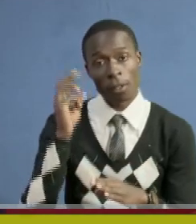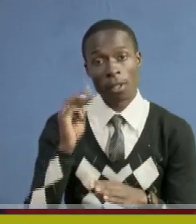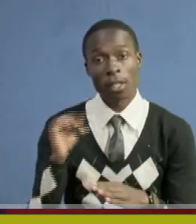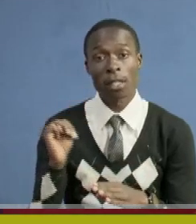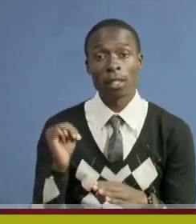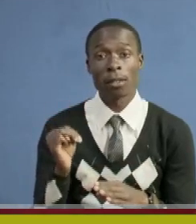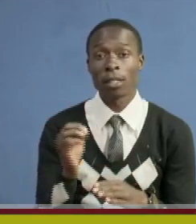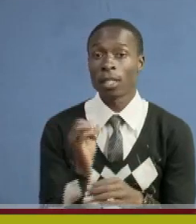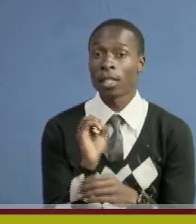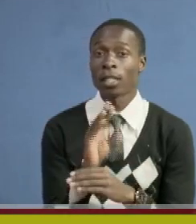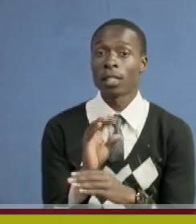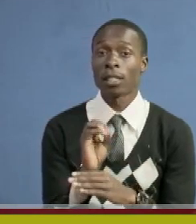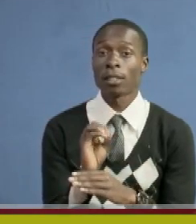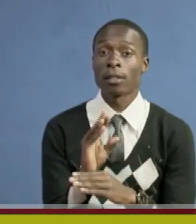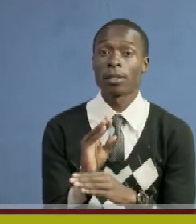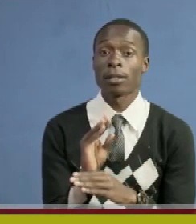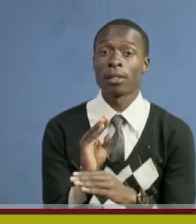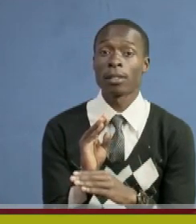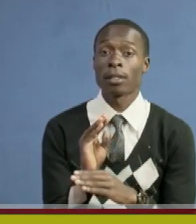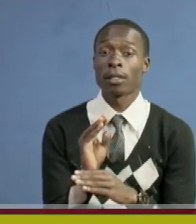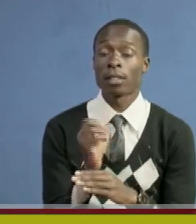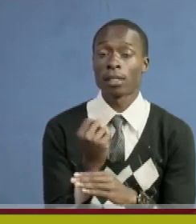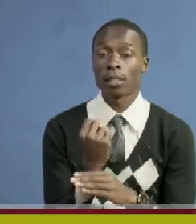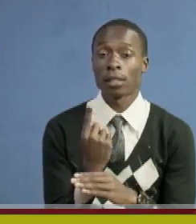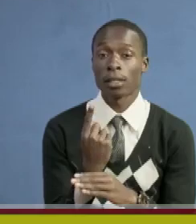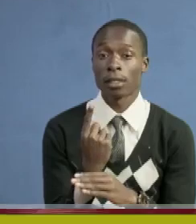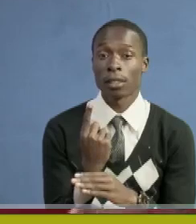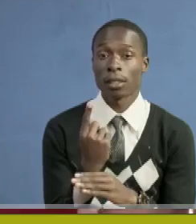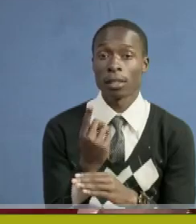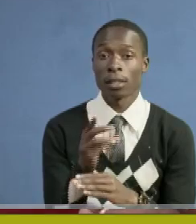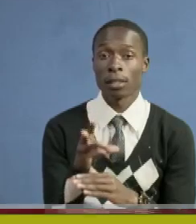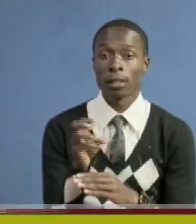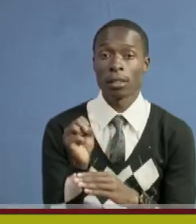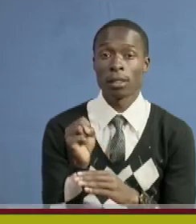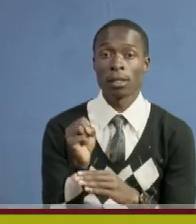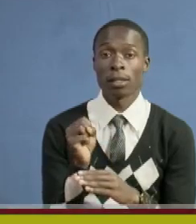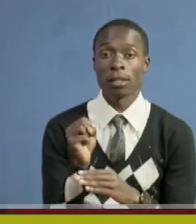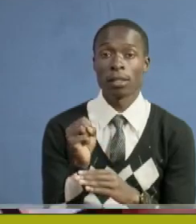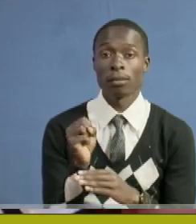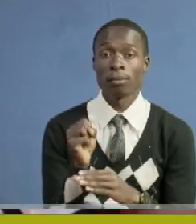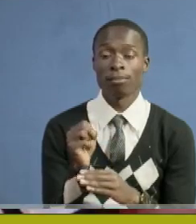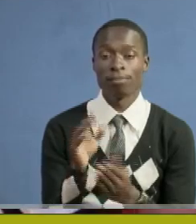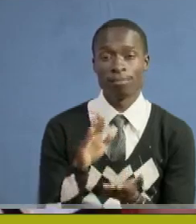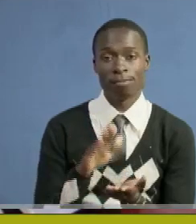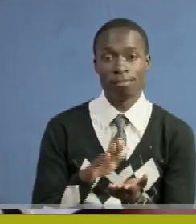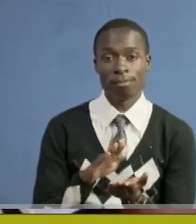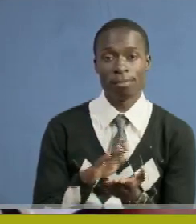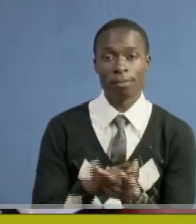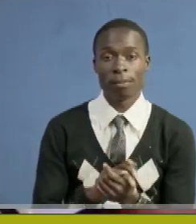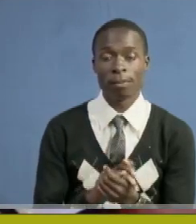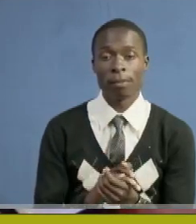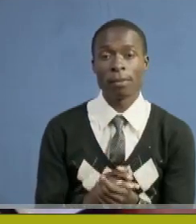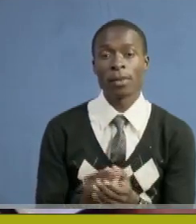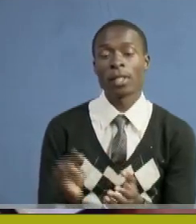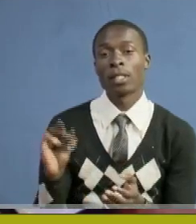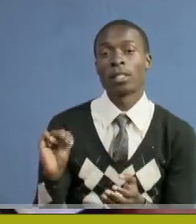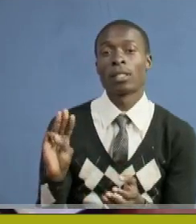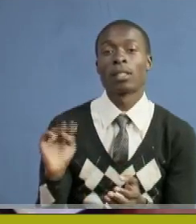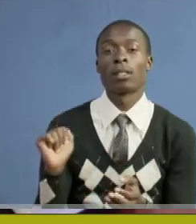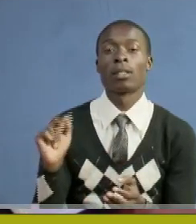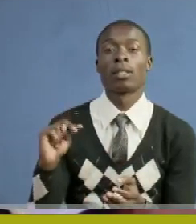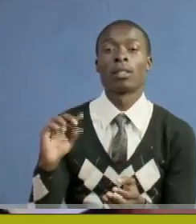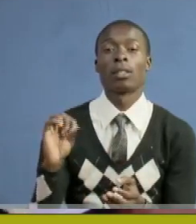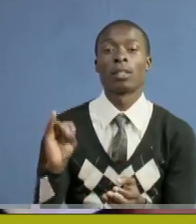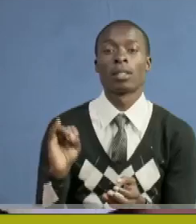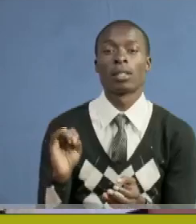that, what was the statement? They said it was undergraded. Waziri wa kilimo Mwangi Kiunjuri